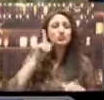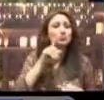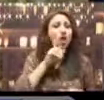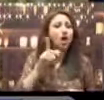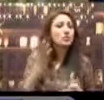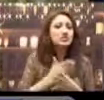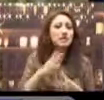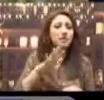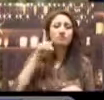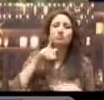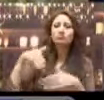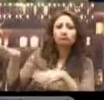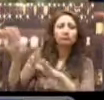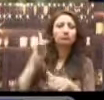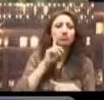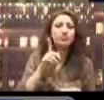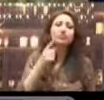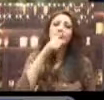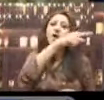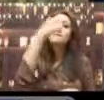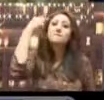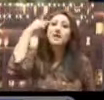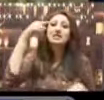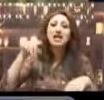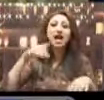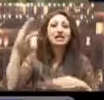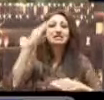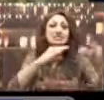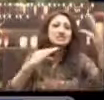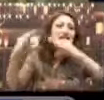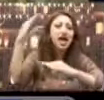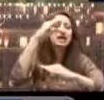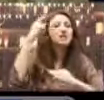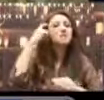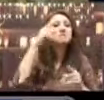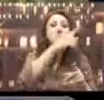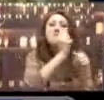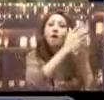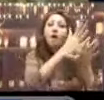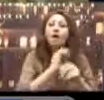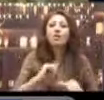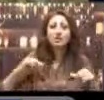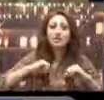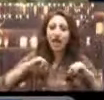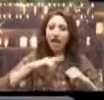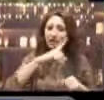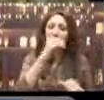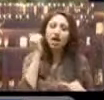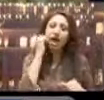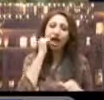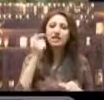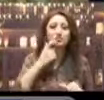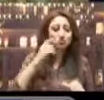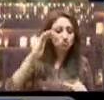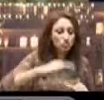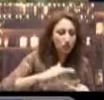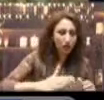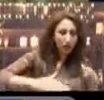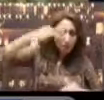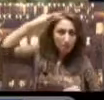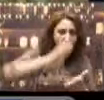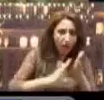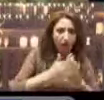هم لا دي سياسه الناشئين بقى، ده هم دايما بيعملوا في سن معين بيضم فرقتين يعني، بيبقى في ناس كتير لازم تمشي، والاهلي دايما